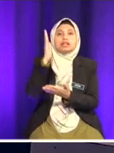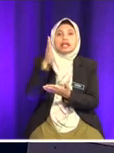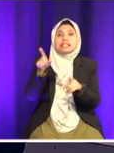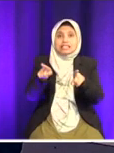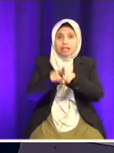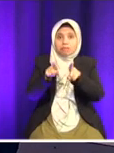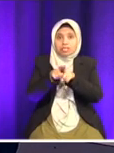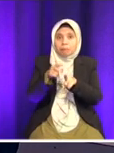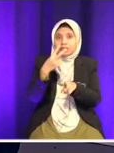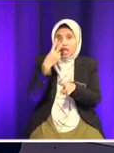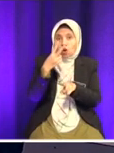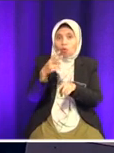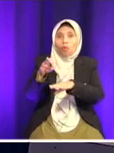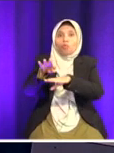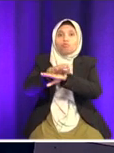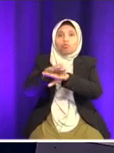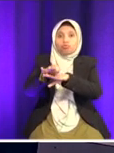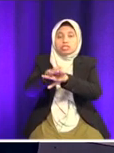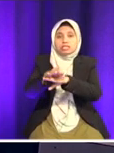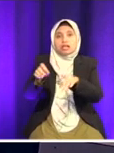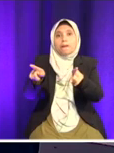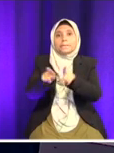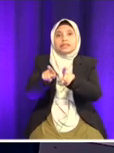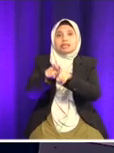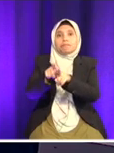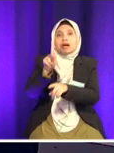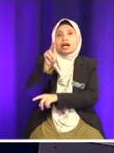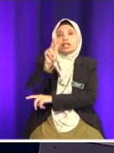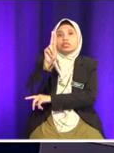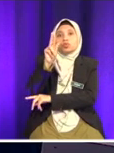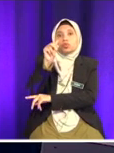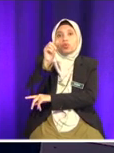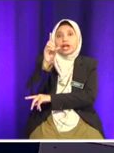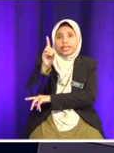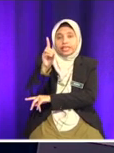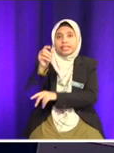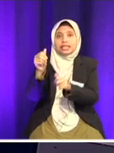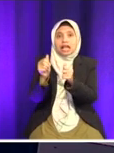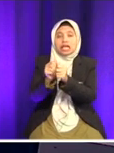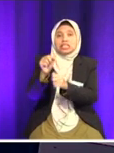melihat fungsi dan persamaan kuadrat X dengan geogebra